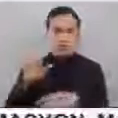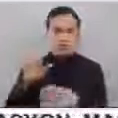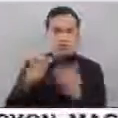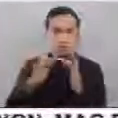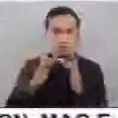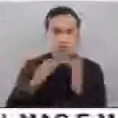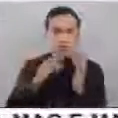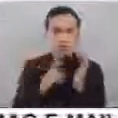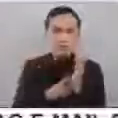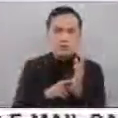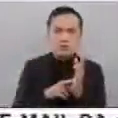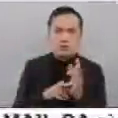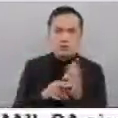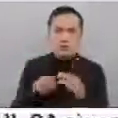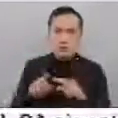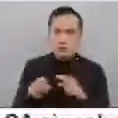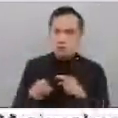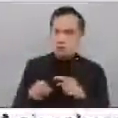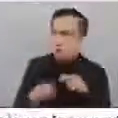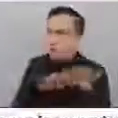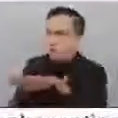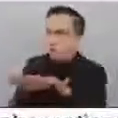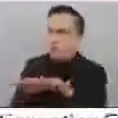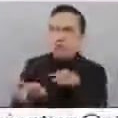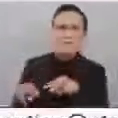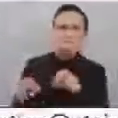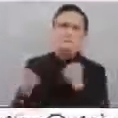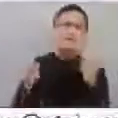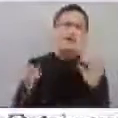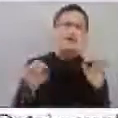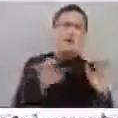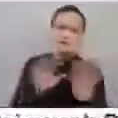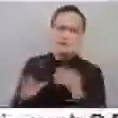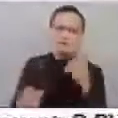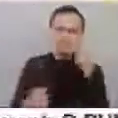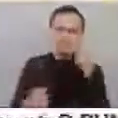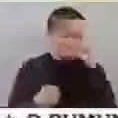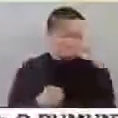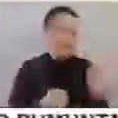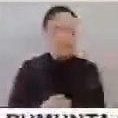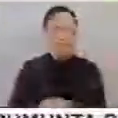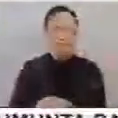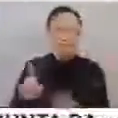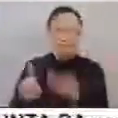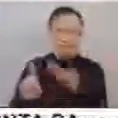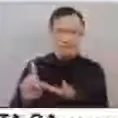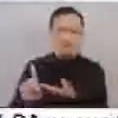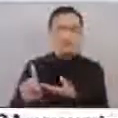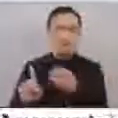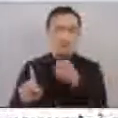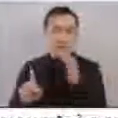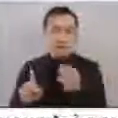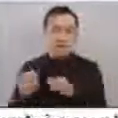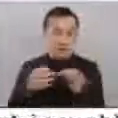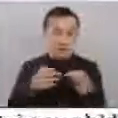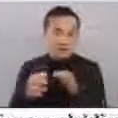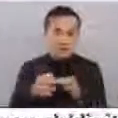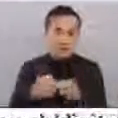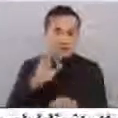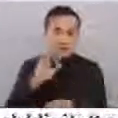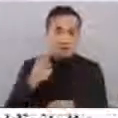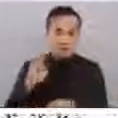ng pagdagsa ng mga tao ay ang kumalat na balitang hindi palalabasin ng bahay ngayong ECQ ang mga walang bakuna, bagay